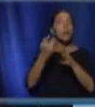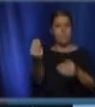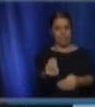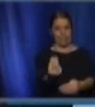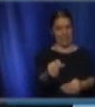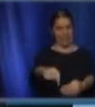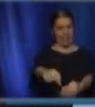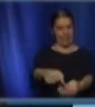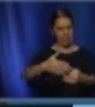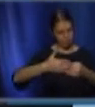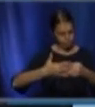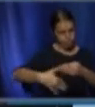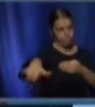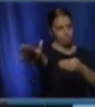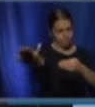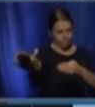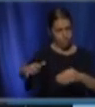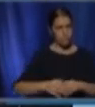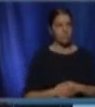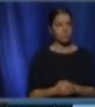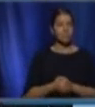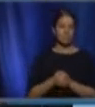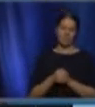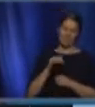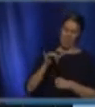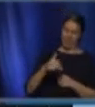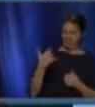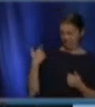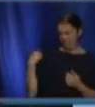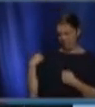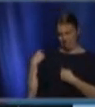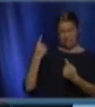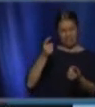Et chaque décès est un décès de trop.